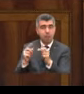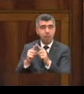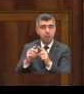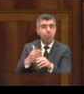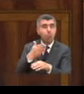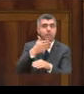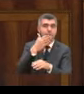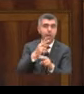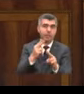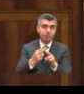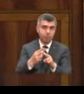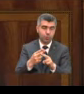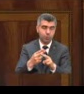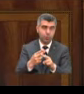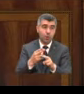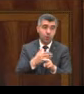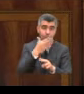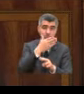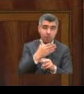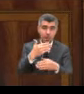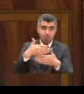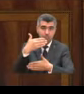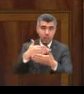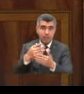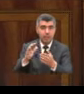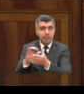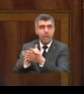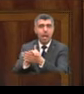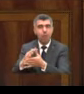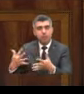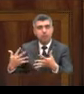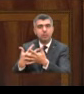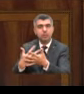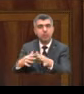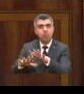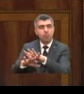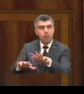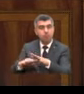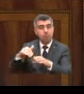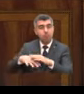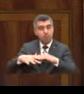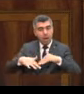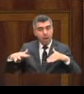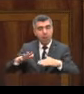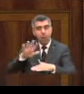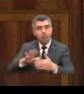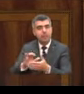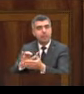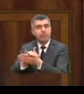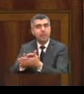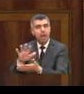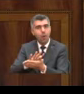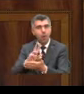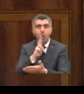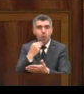المستقبل، والبناء المستقبل كيكون بالتعاون، كيكون بالتعبئه المجتمعيه. البرلمان خصو يصنع هذه التعبئه المجتمعيه، الحكومه نعم